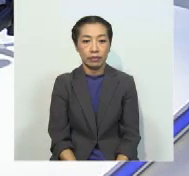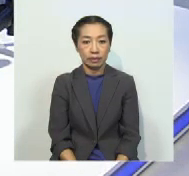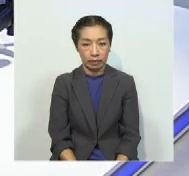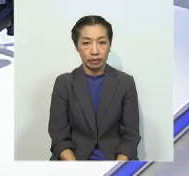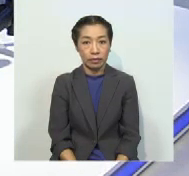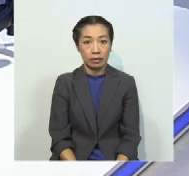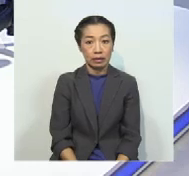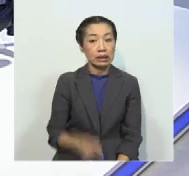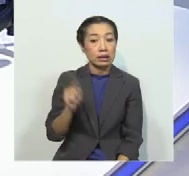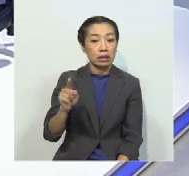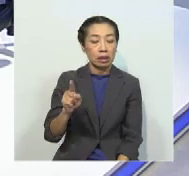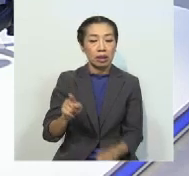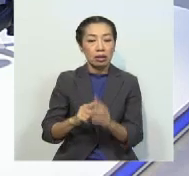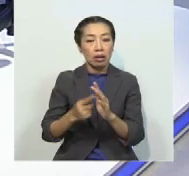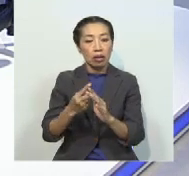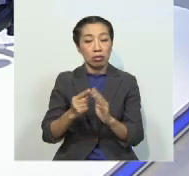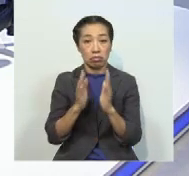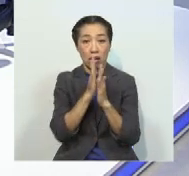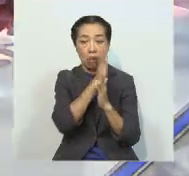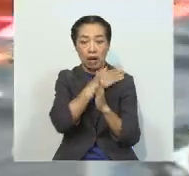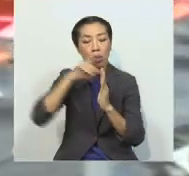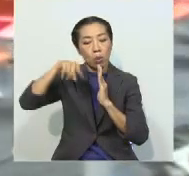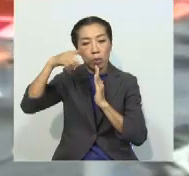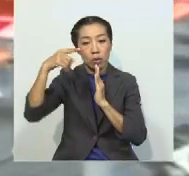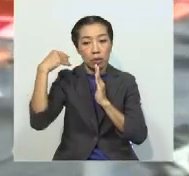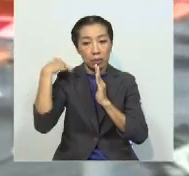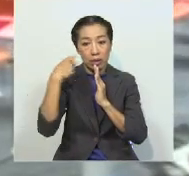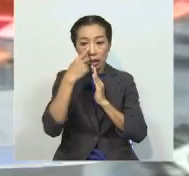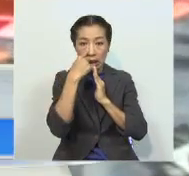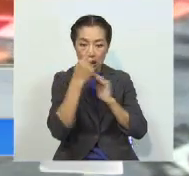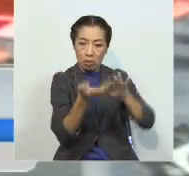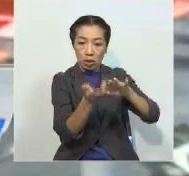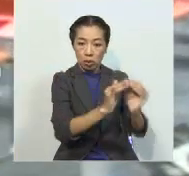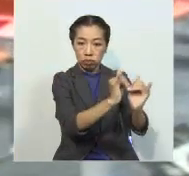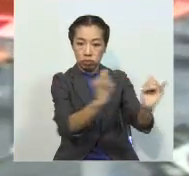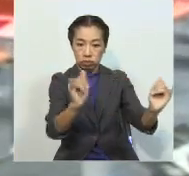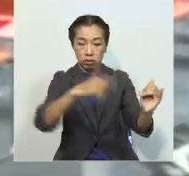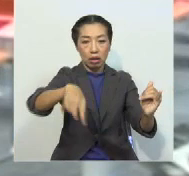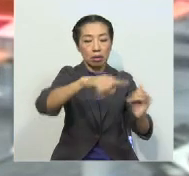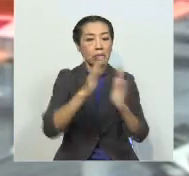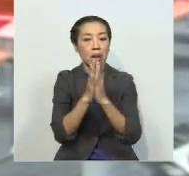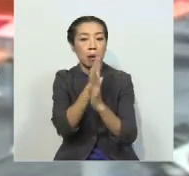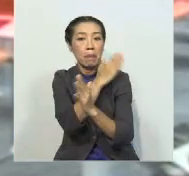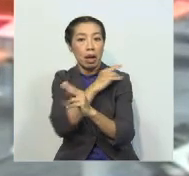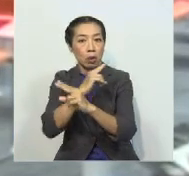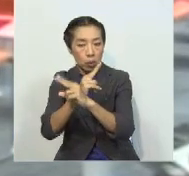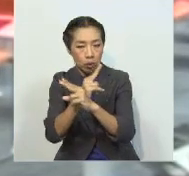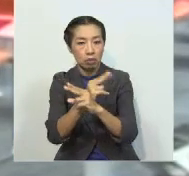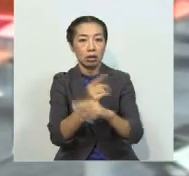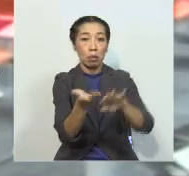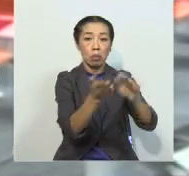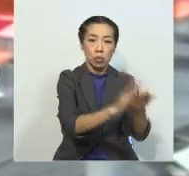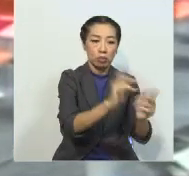ครับและนี่เป็นบรรยากาศการสวดพระมนต์ครับด้านหลังผมขณะนี้คือร่างของครูใหญ่และครูใหญ่พระเทพวิทยาคมหรือหลวงพ่อคูณปริสุทธโธครับซึ่ง